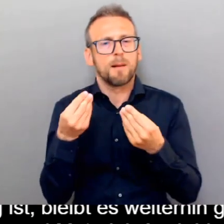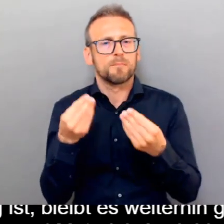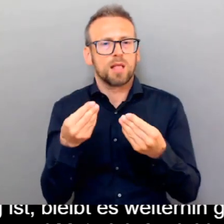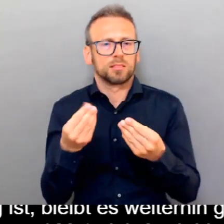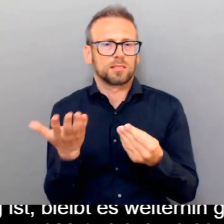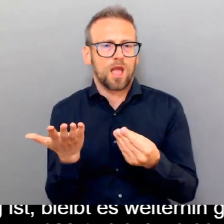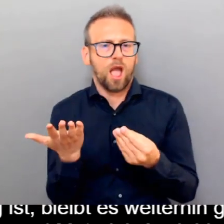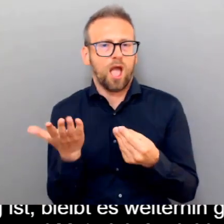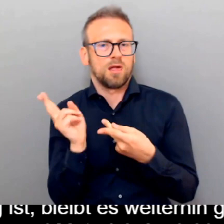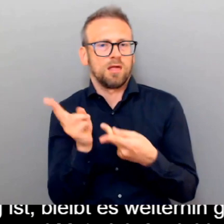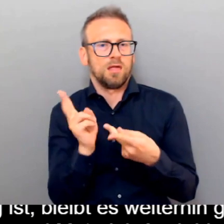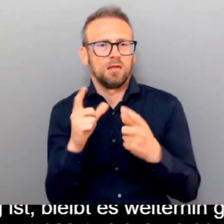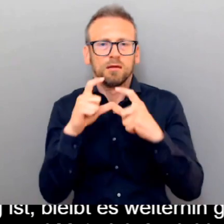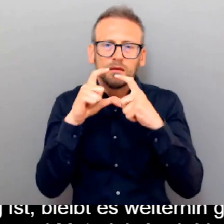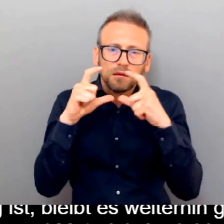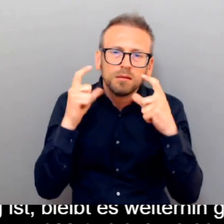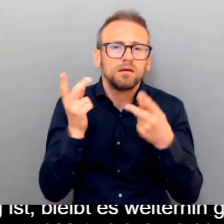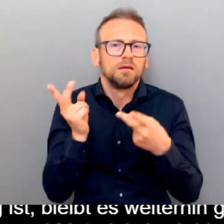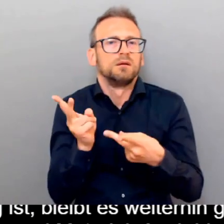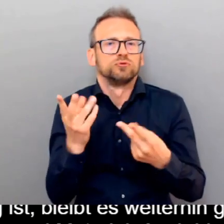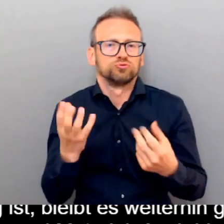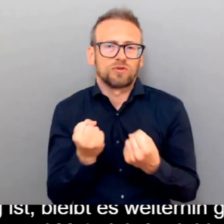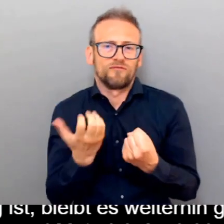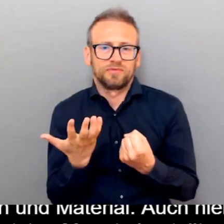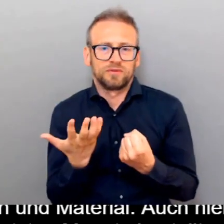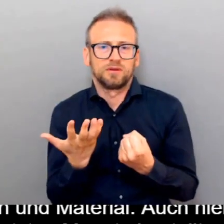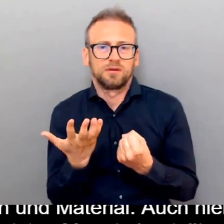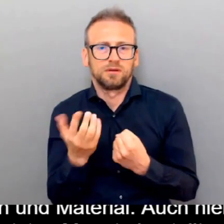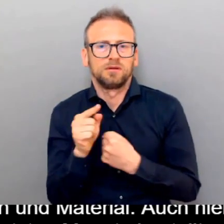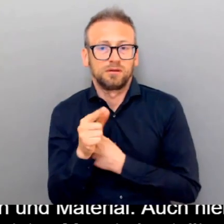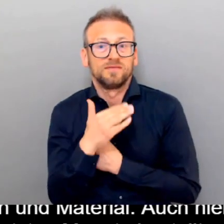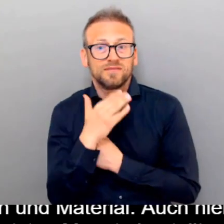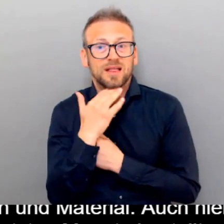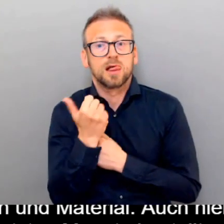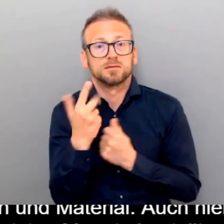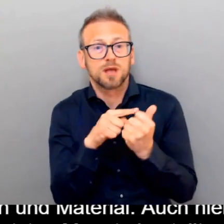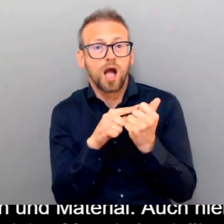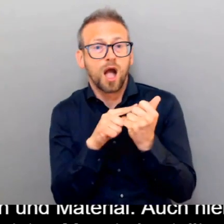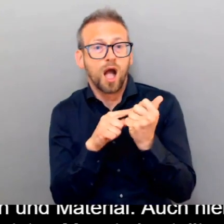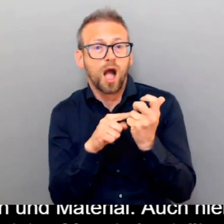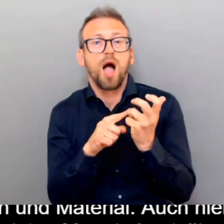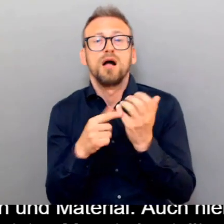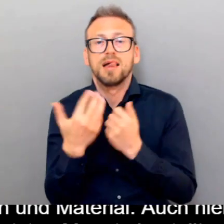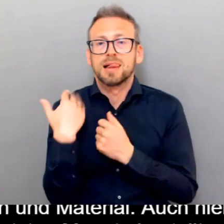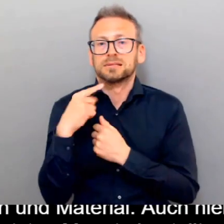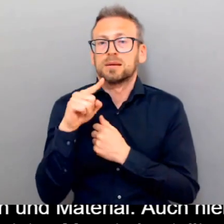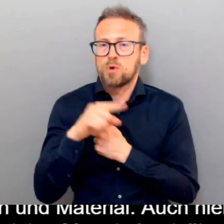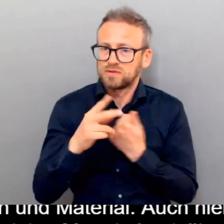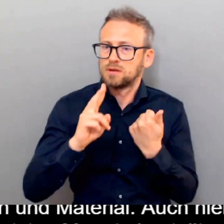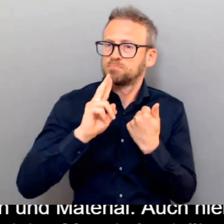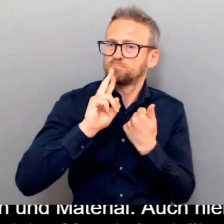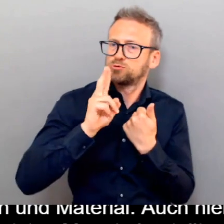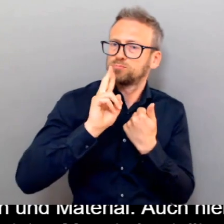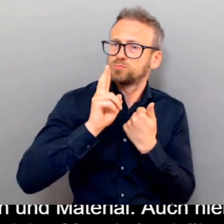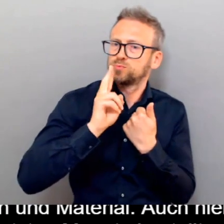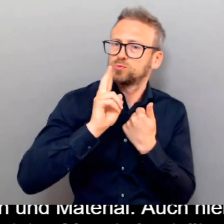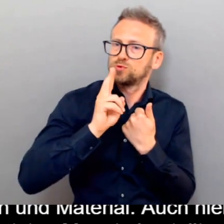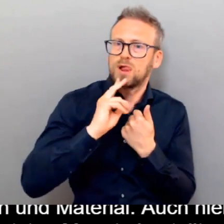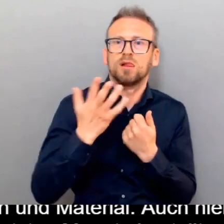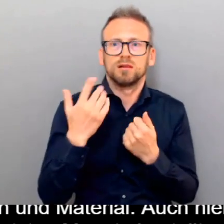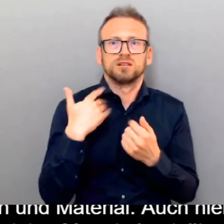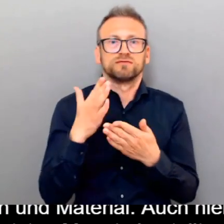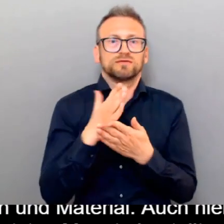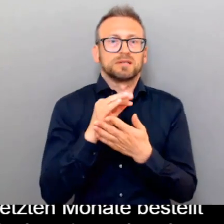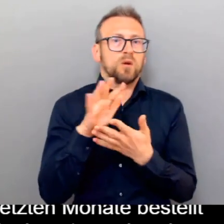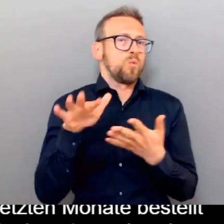haben vor Ort an die Kreisverwaltungsbehörden, die das dann auch weitergegeben haben, an die Krankenhäuser, an die Altenheime, dass